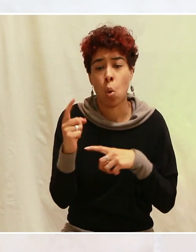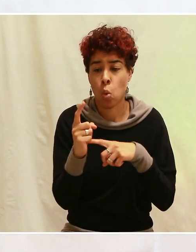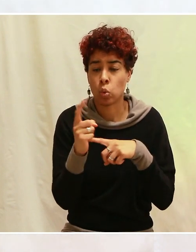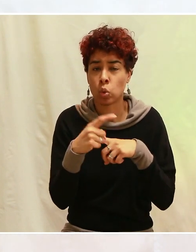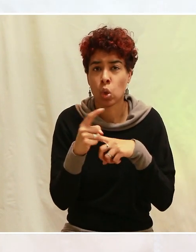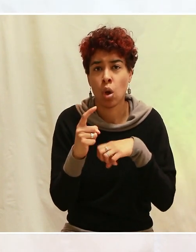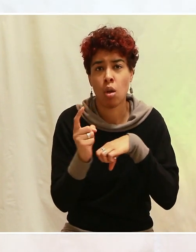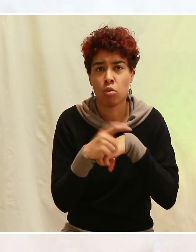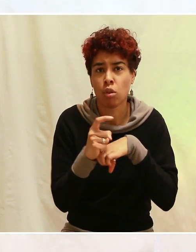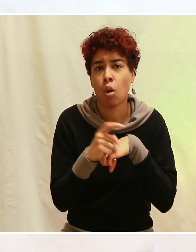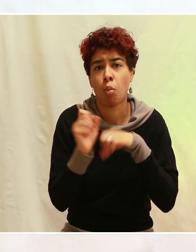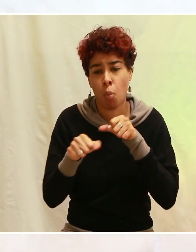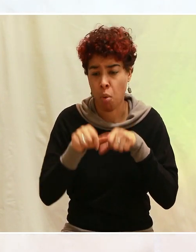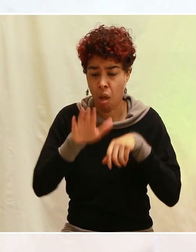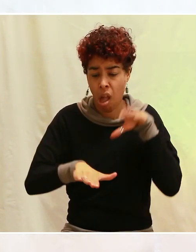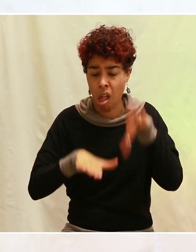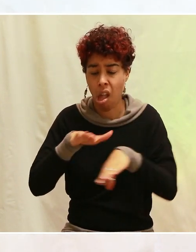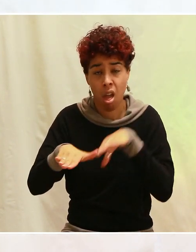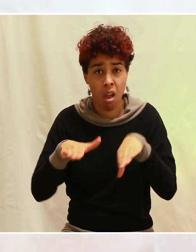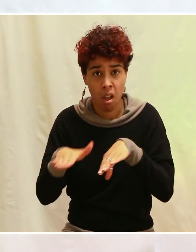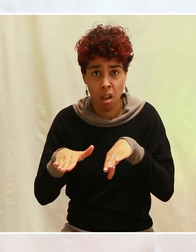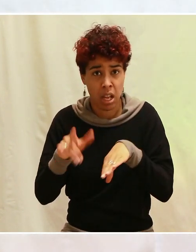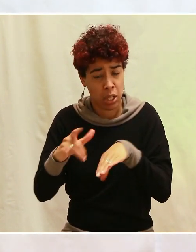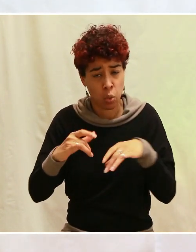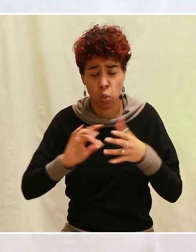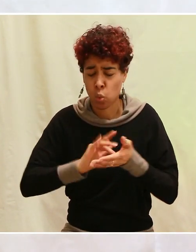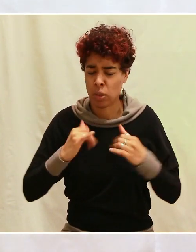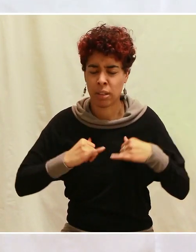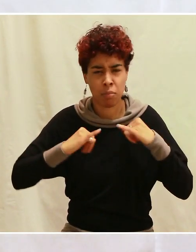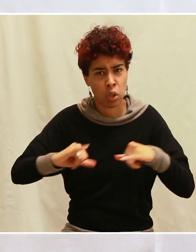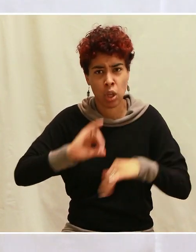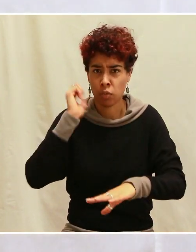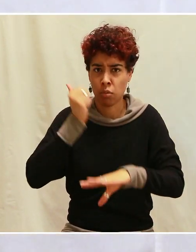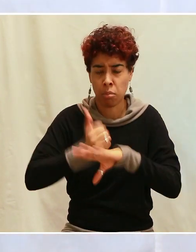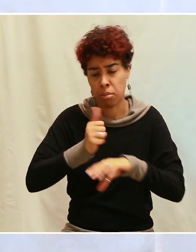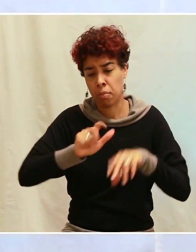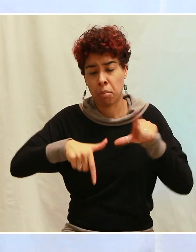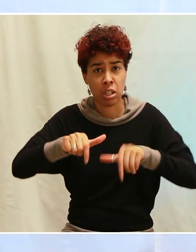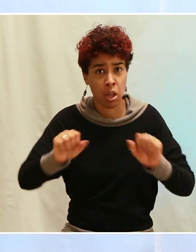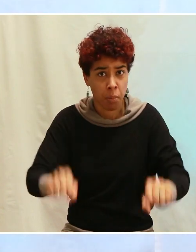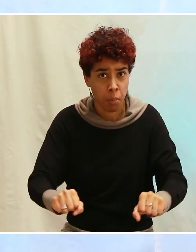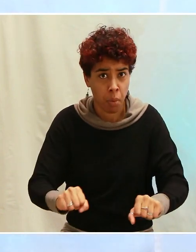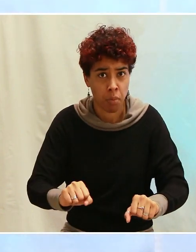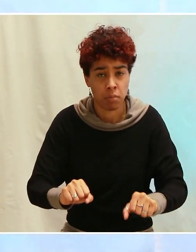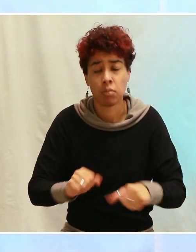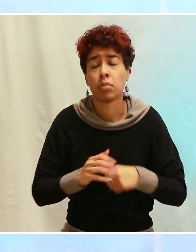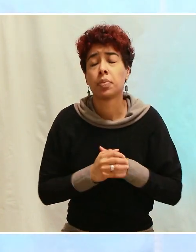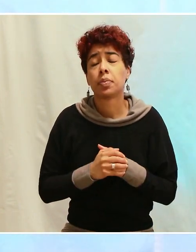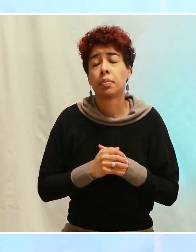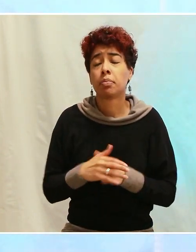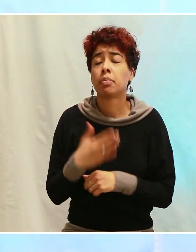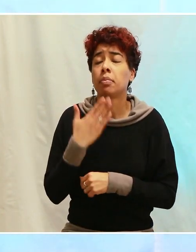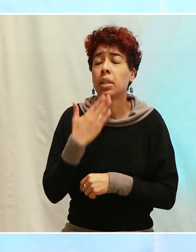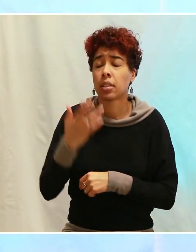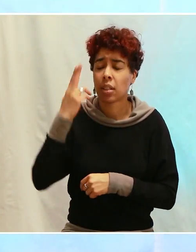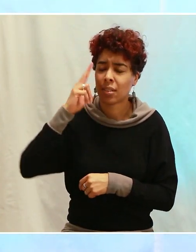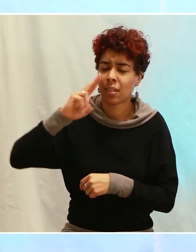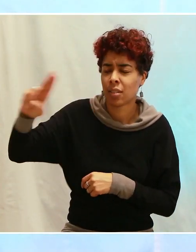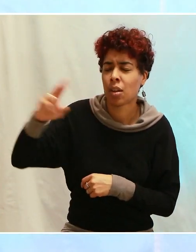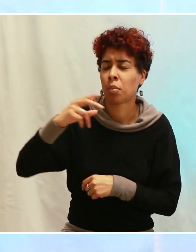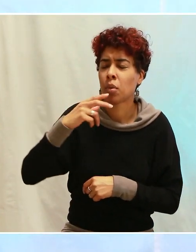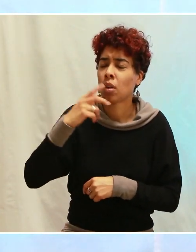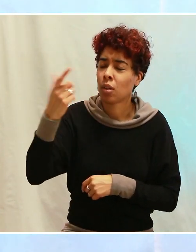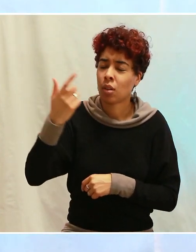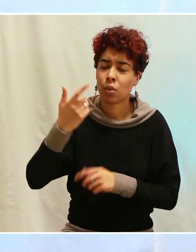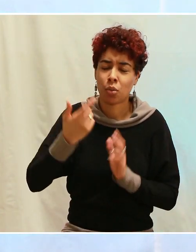'ennemi et rien ne pourra vous nuire. » Amen. On va prier. Seigneur, merci pour ta parole. Merci parce que tu connais nos combats